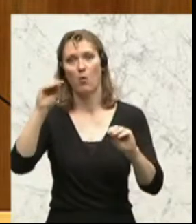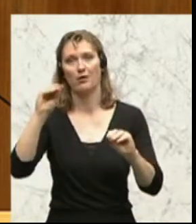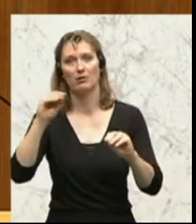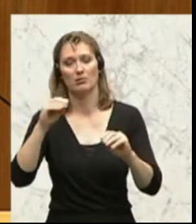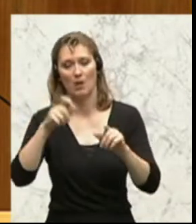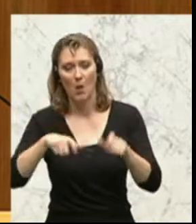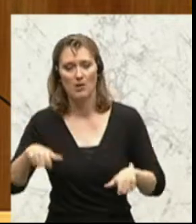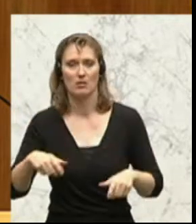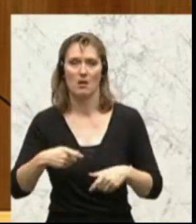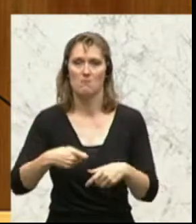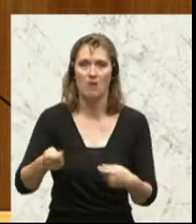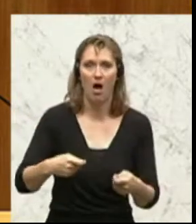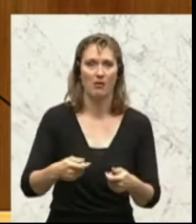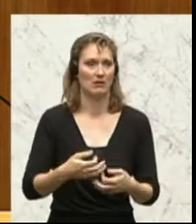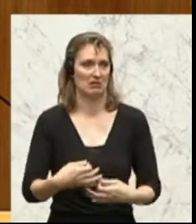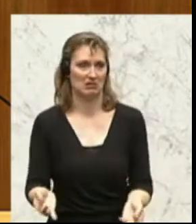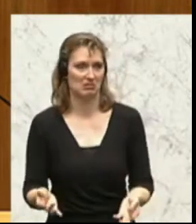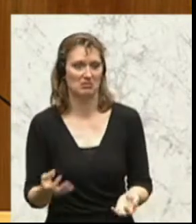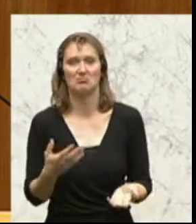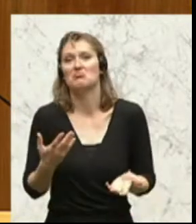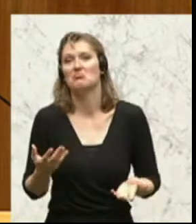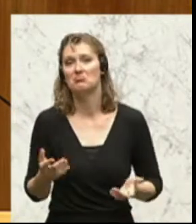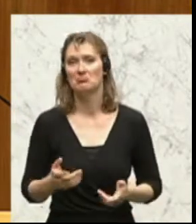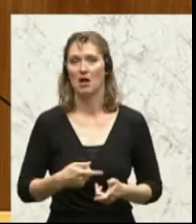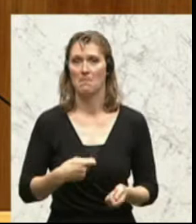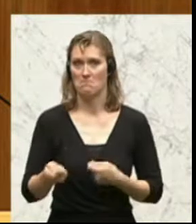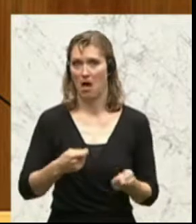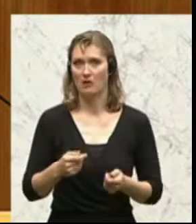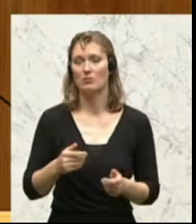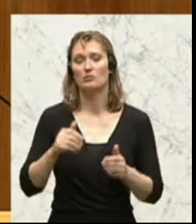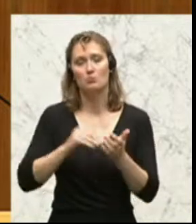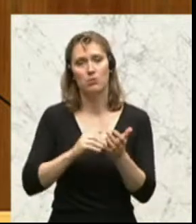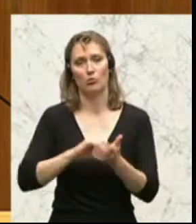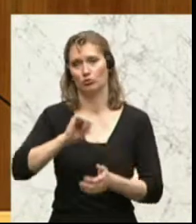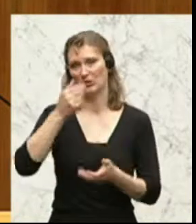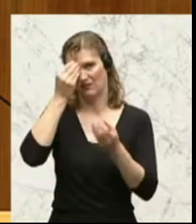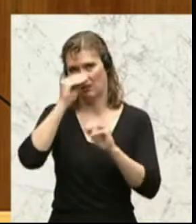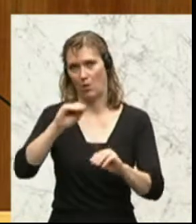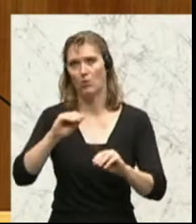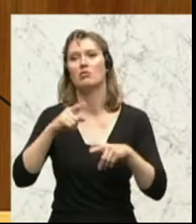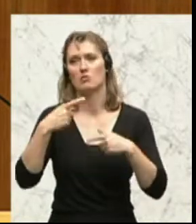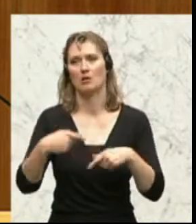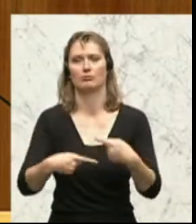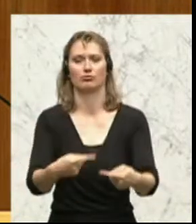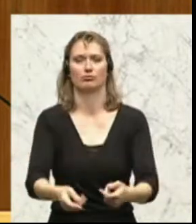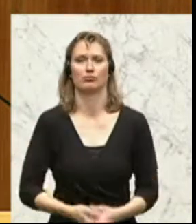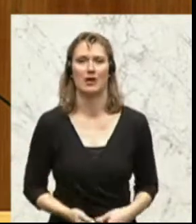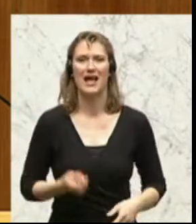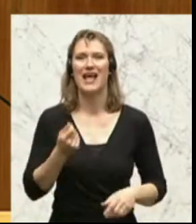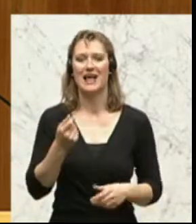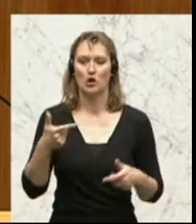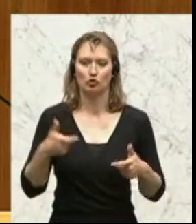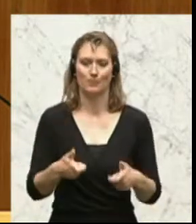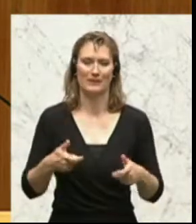nicht da ist, denn der Markt lebt in erster Linie vom Vertrauen. Nachdem also schon die vielen Geldspritzen der EZB